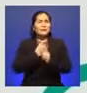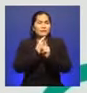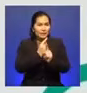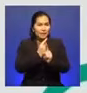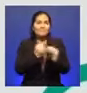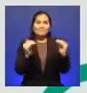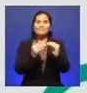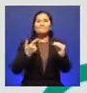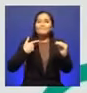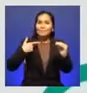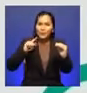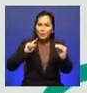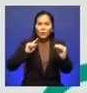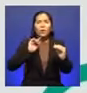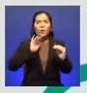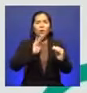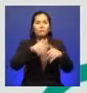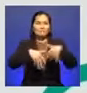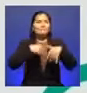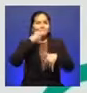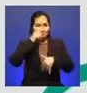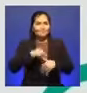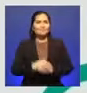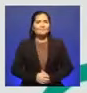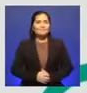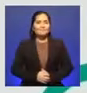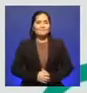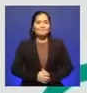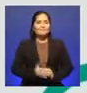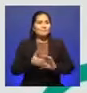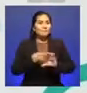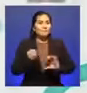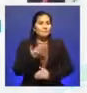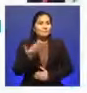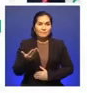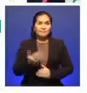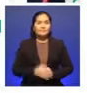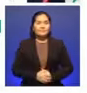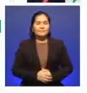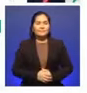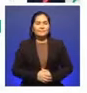สิทธิประโยชน์ของคนไทยสไลด์ต่อไปเลยค่ะ